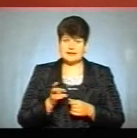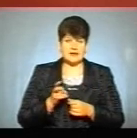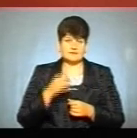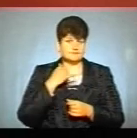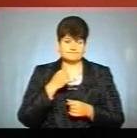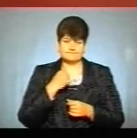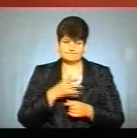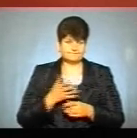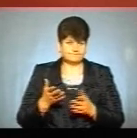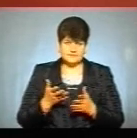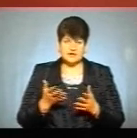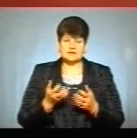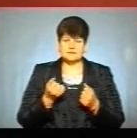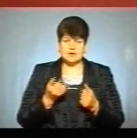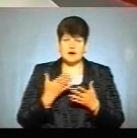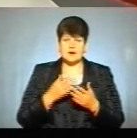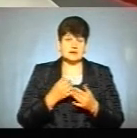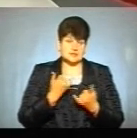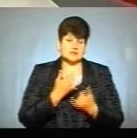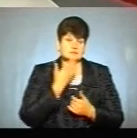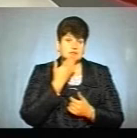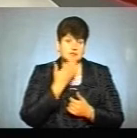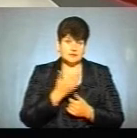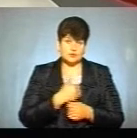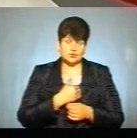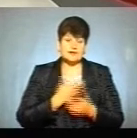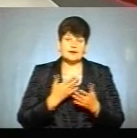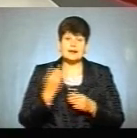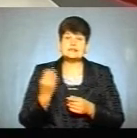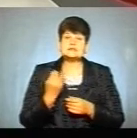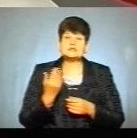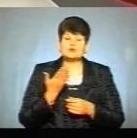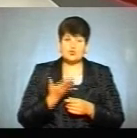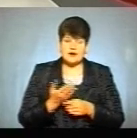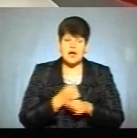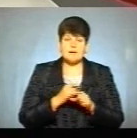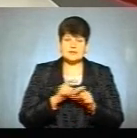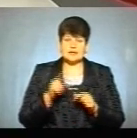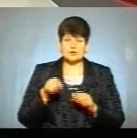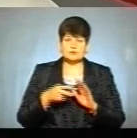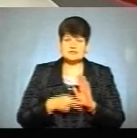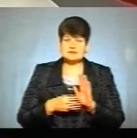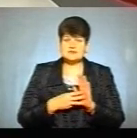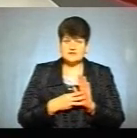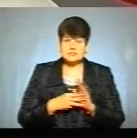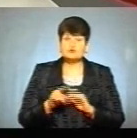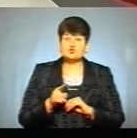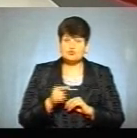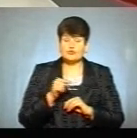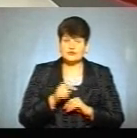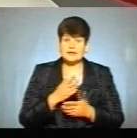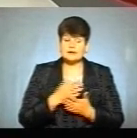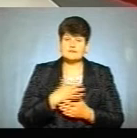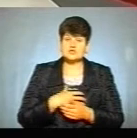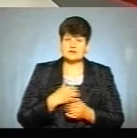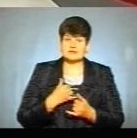відповідали на наші повідомлення. Наразі, пане Любомире, хочу у вас запитати, зокрема, яка історія аптеки номер 78, чому вона важлива